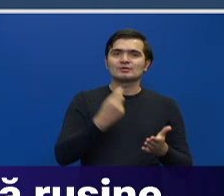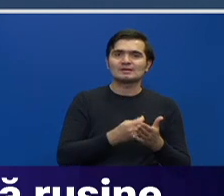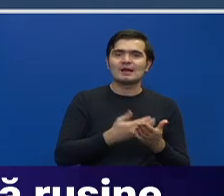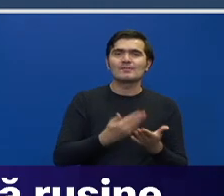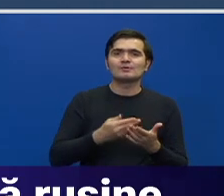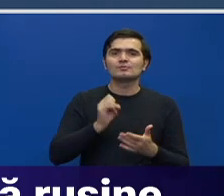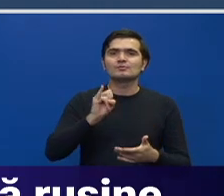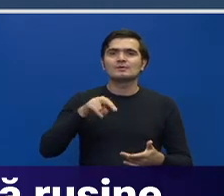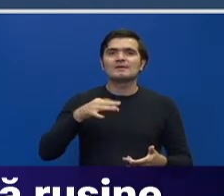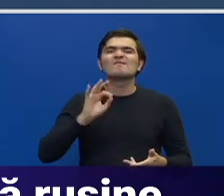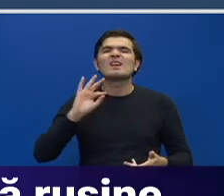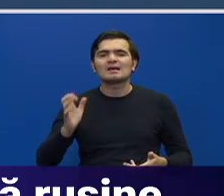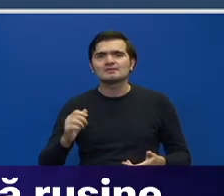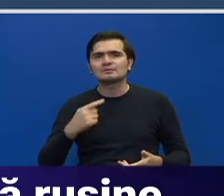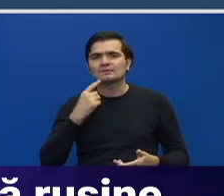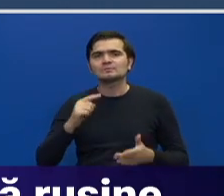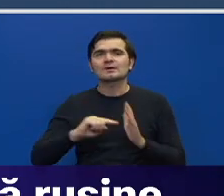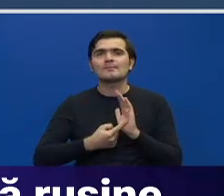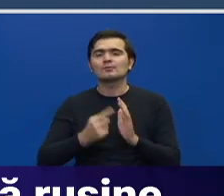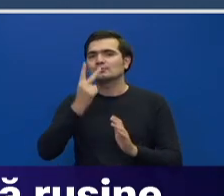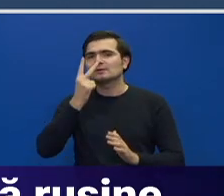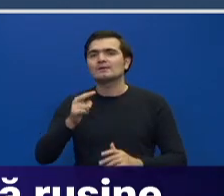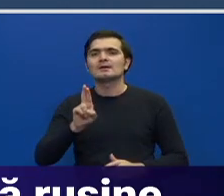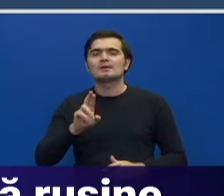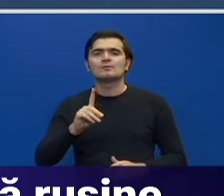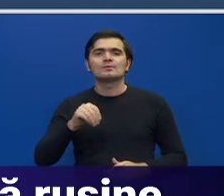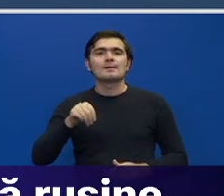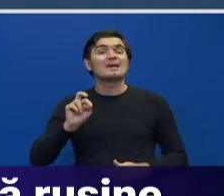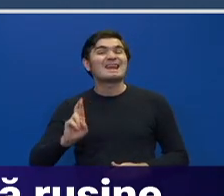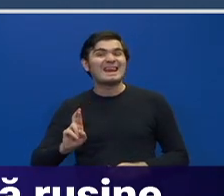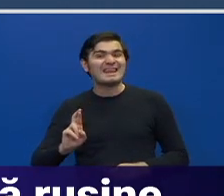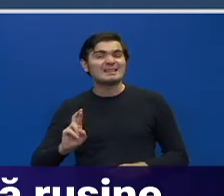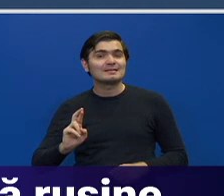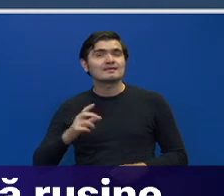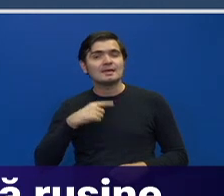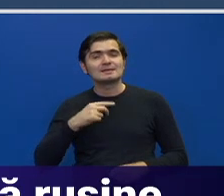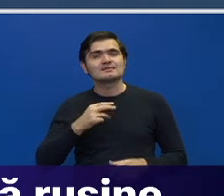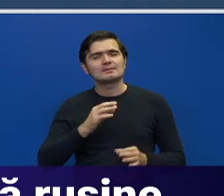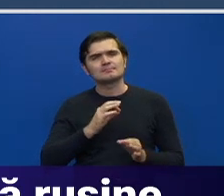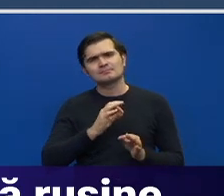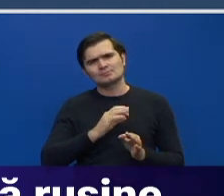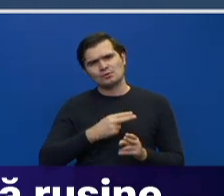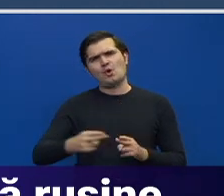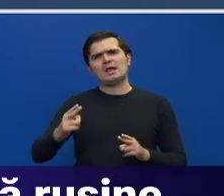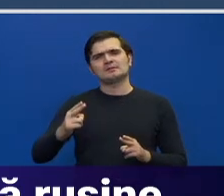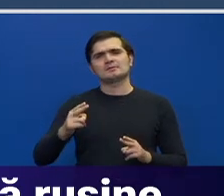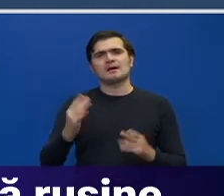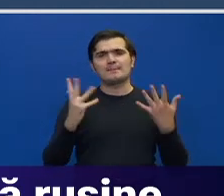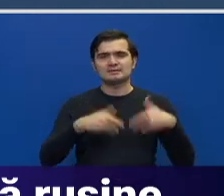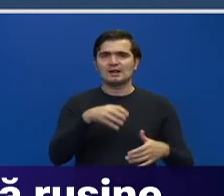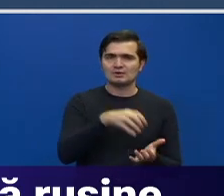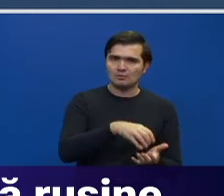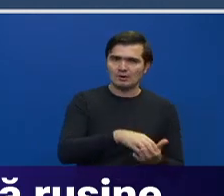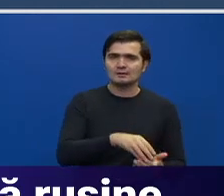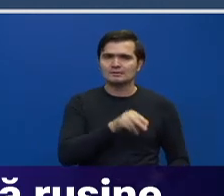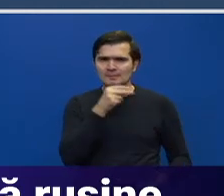dată specific, este punctul de vedere al UDMR, este corect din punctul nostru de vedere ca administrația locală